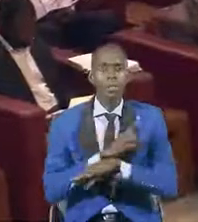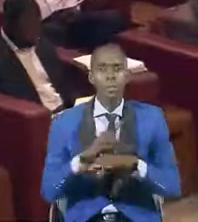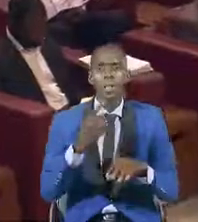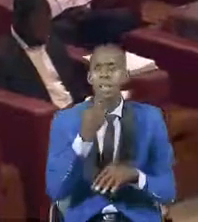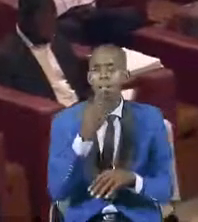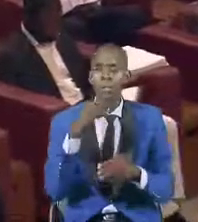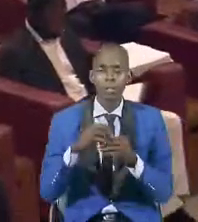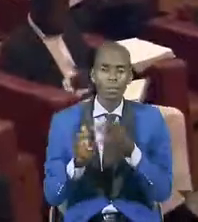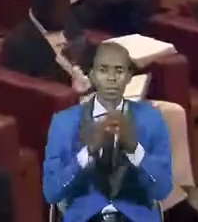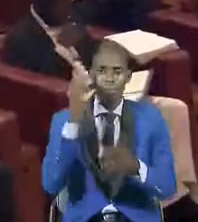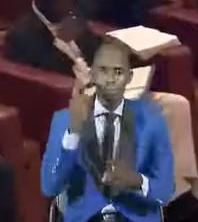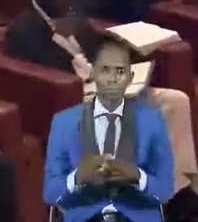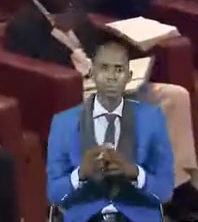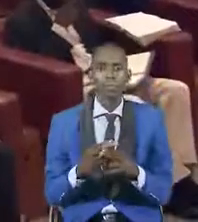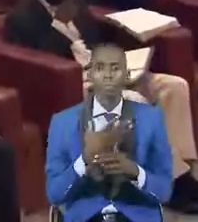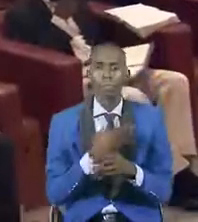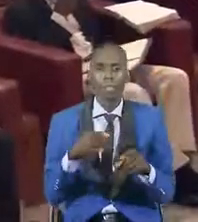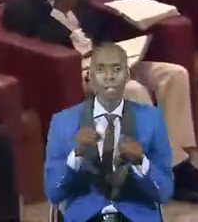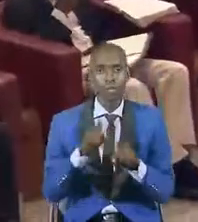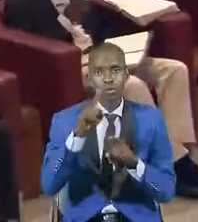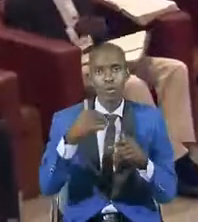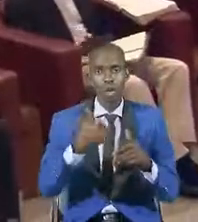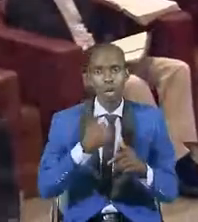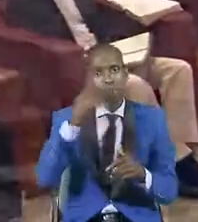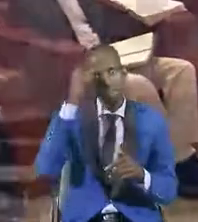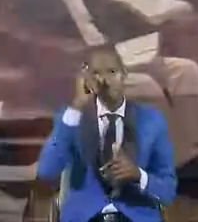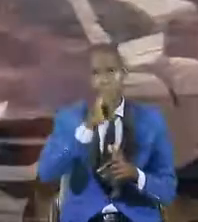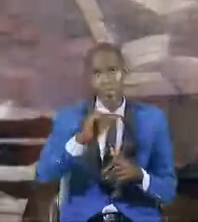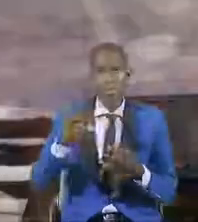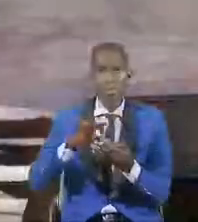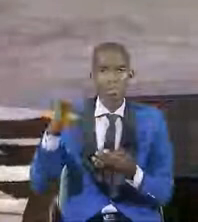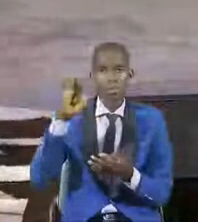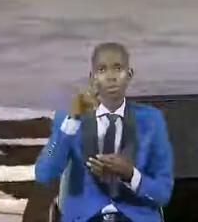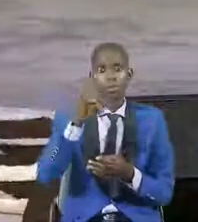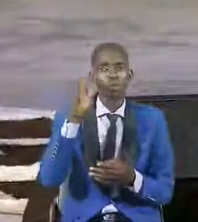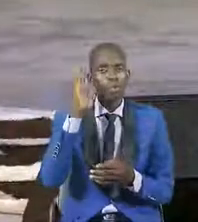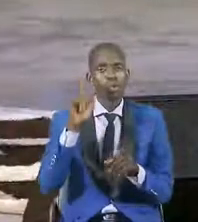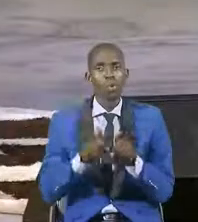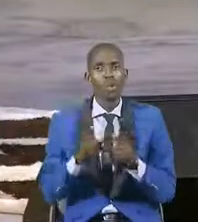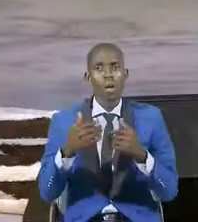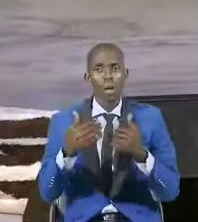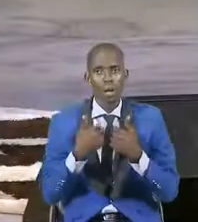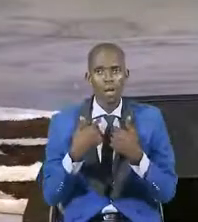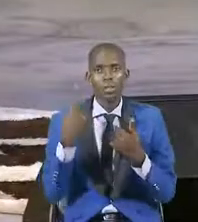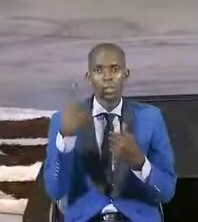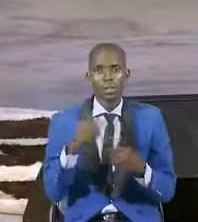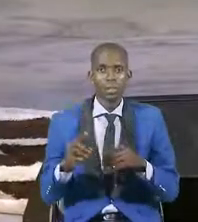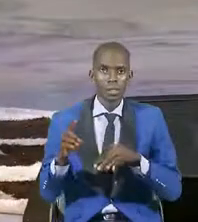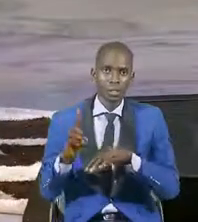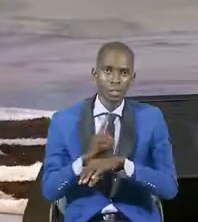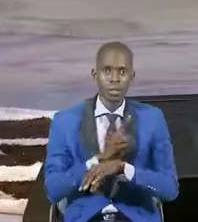discipline en langue au nom de Jésus-Christ. Comme vous avez le discernement des esprits, vous aurez également